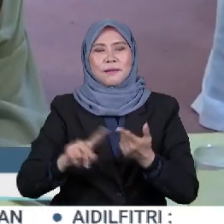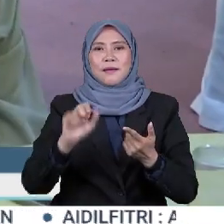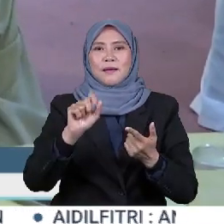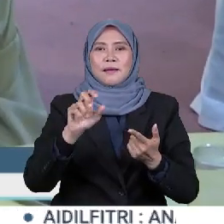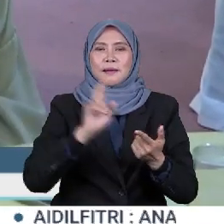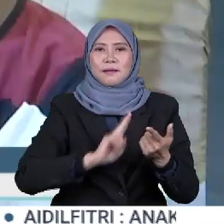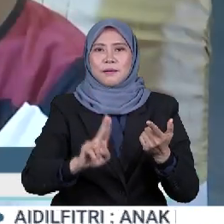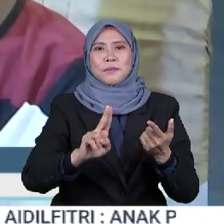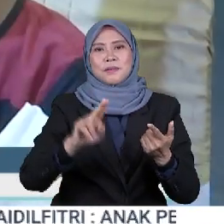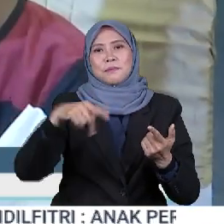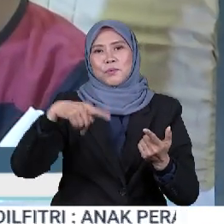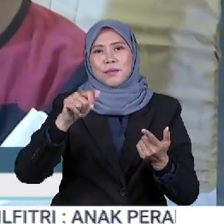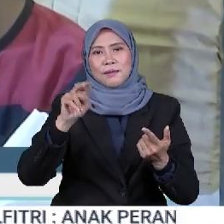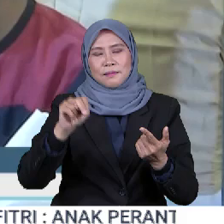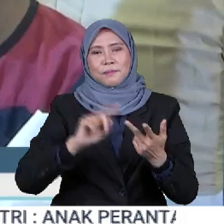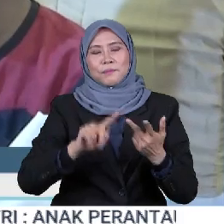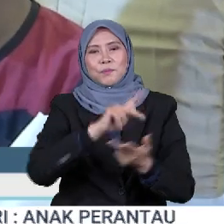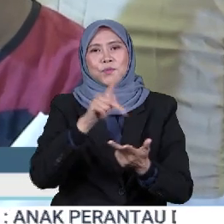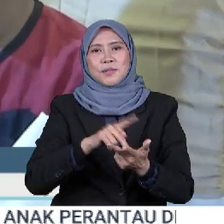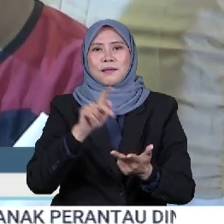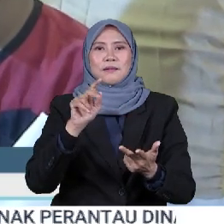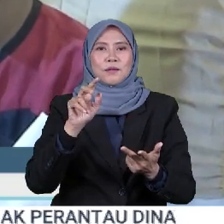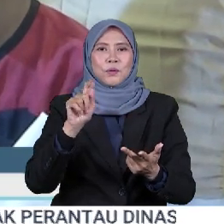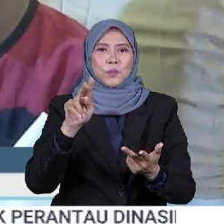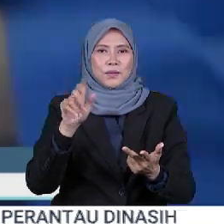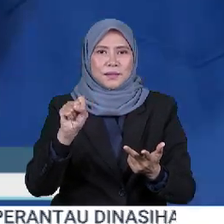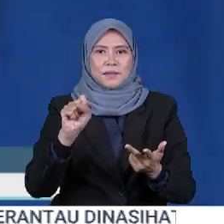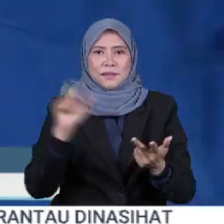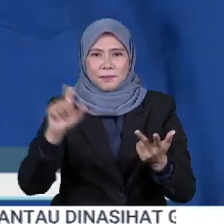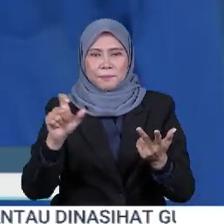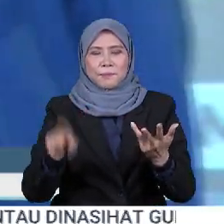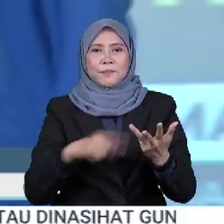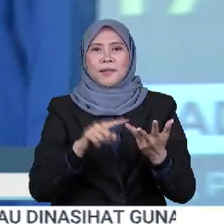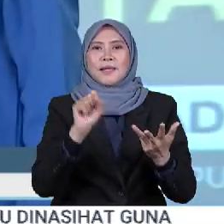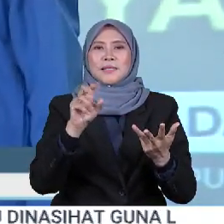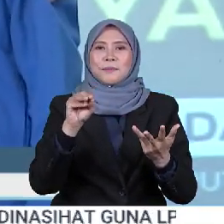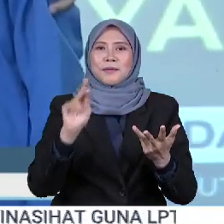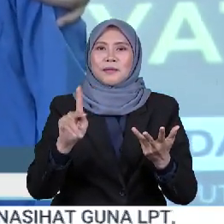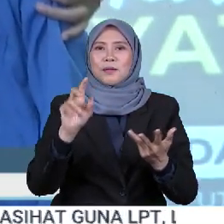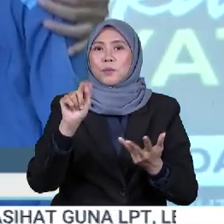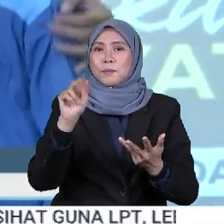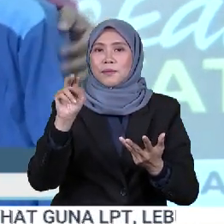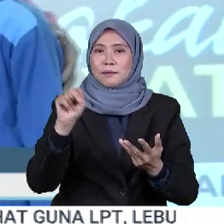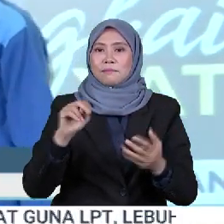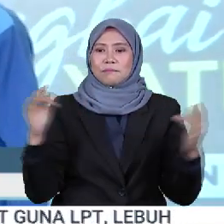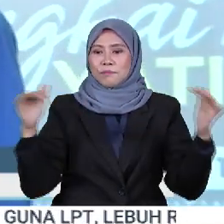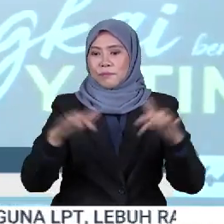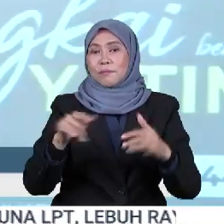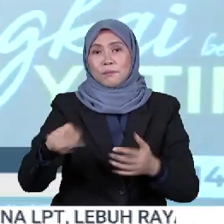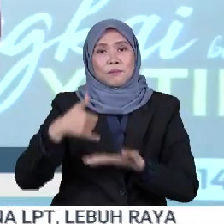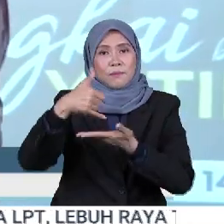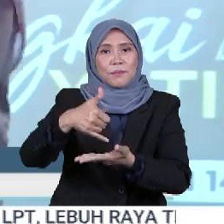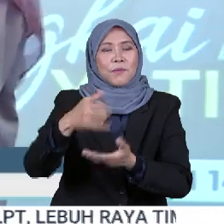Negeri Integrasi Putatan, Pusat Asuhan Tunas Islam Putatan dan SMK Putatan menerima sumbangan wang tunai